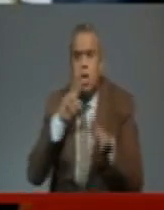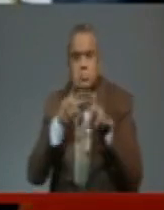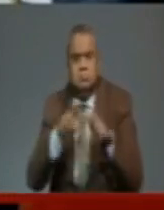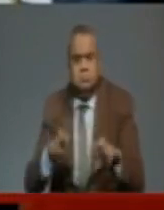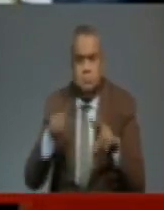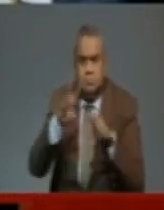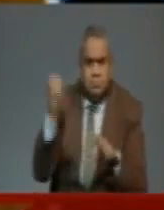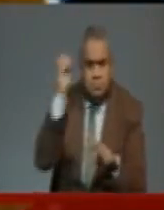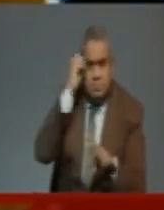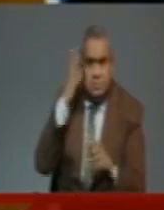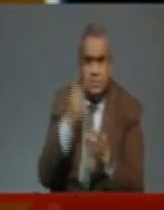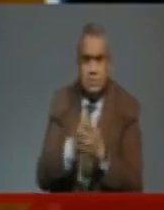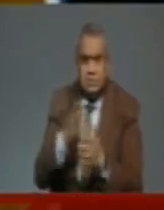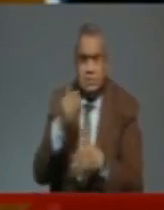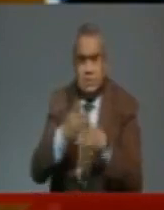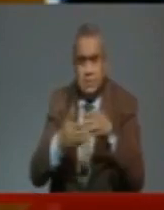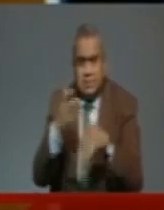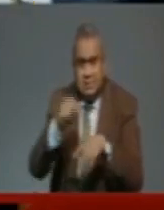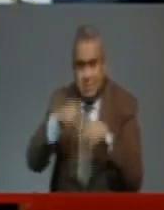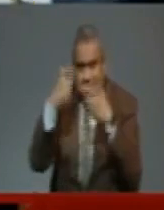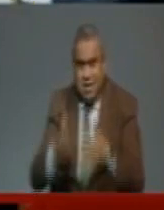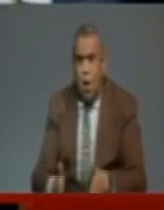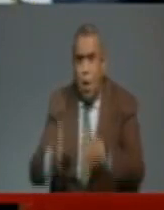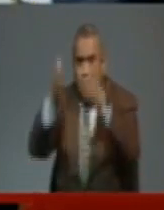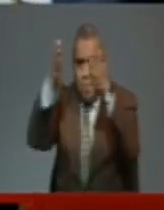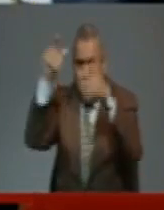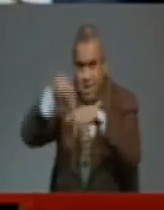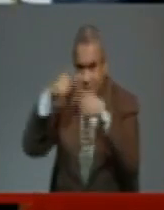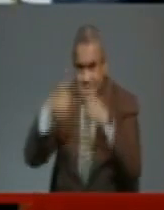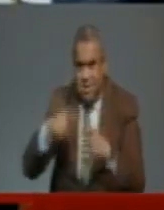الراجل. البيت اللي بيقول عليه العمارة اللي طلعت دي